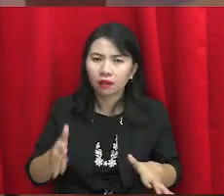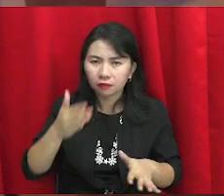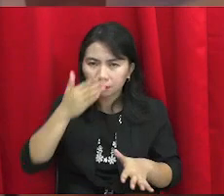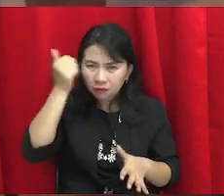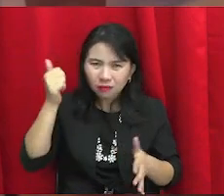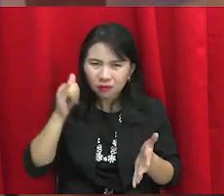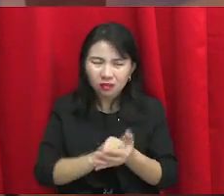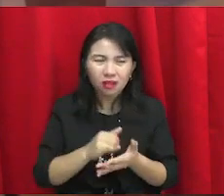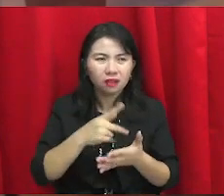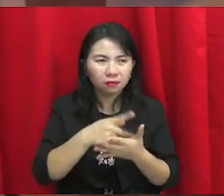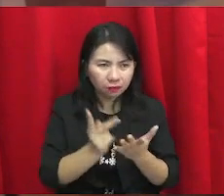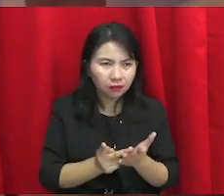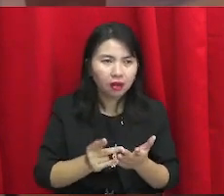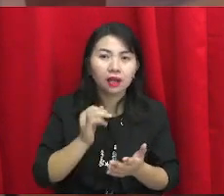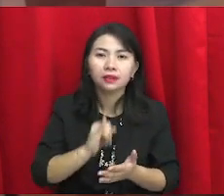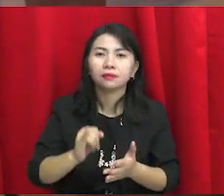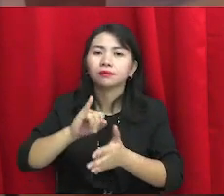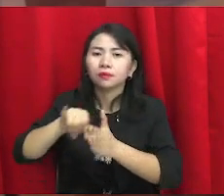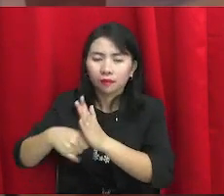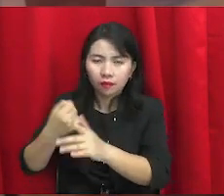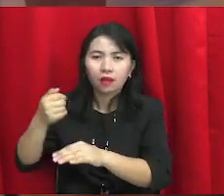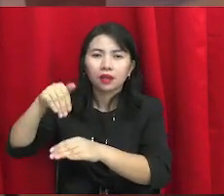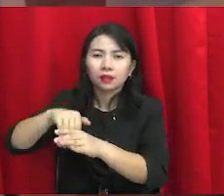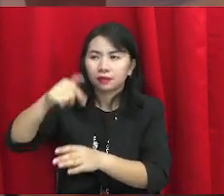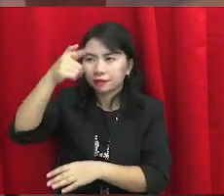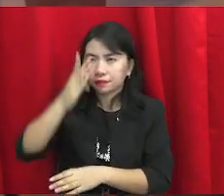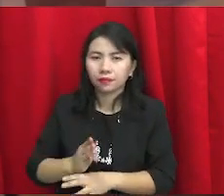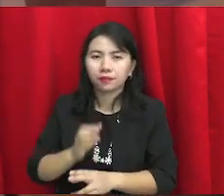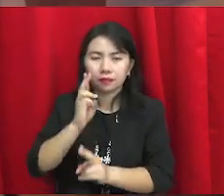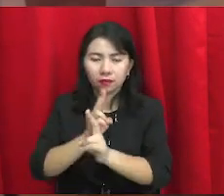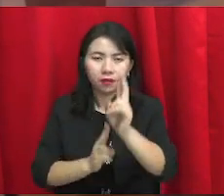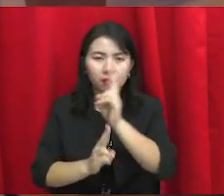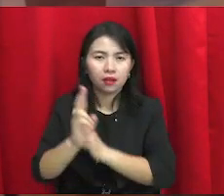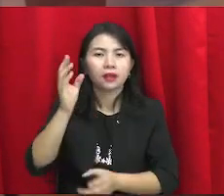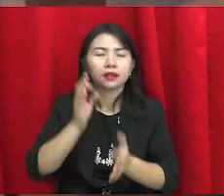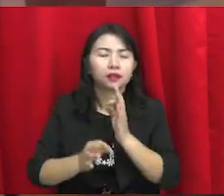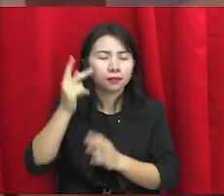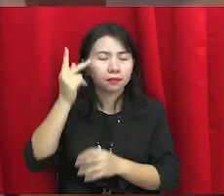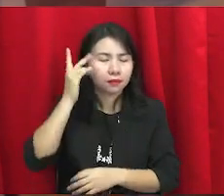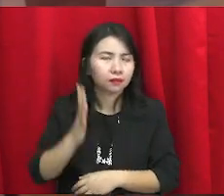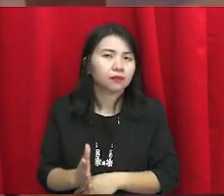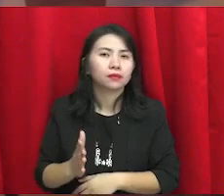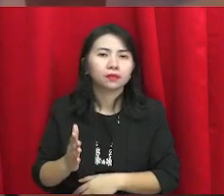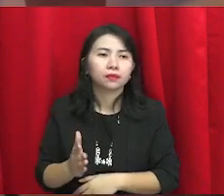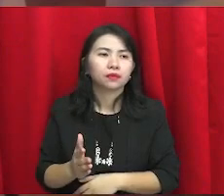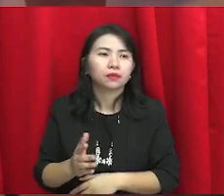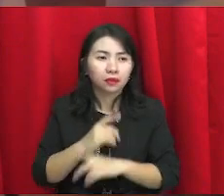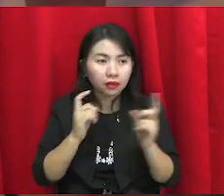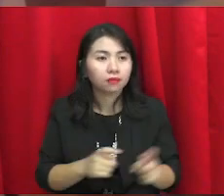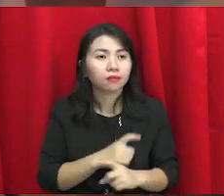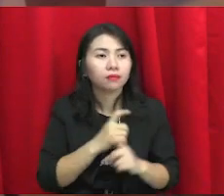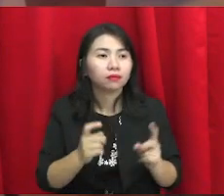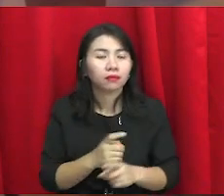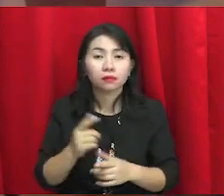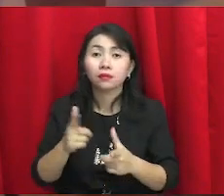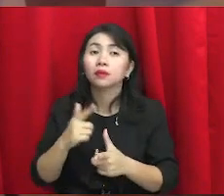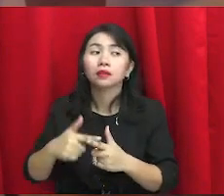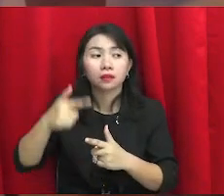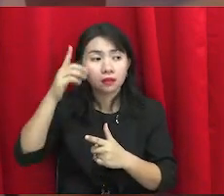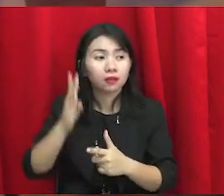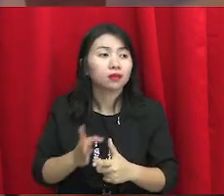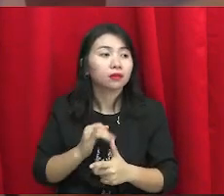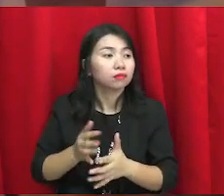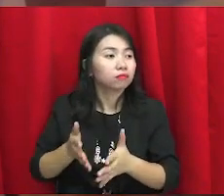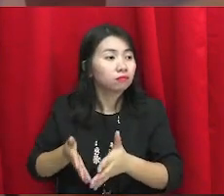na yon ay nasa kamay na ng Diyos. Kung pastor ay nagkasala, hayaan ng Diyos na ituwid. Kasi that's his man.